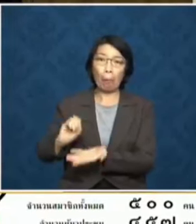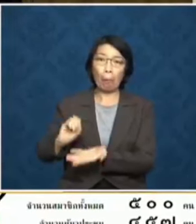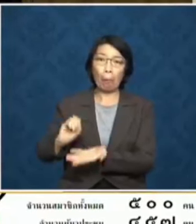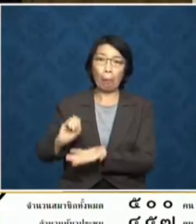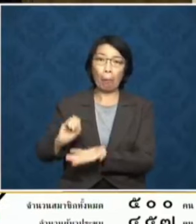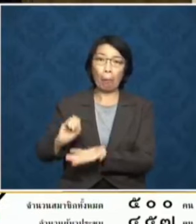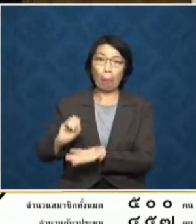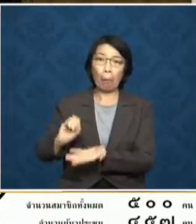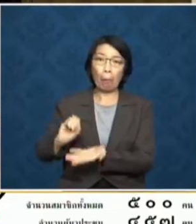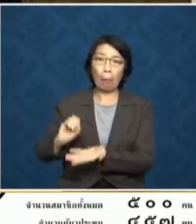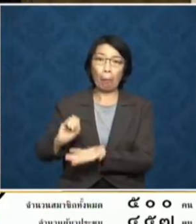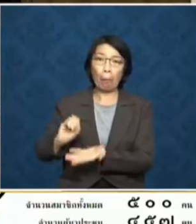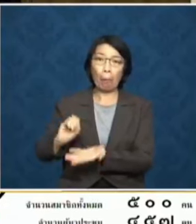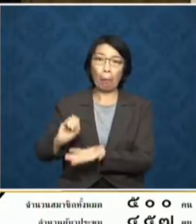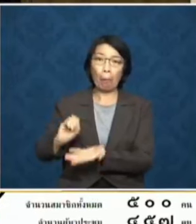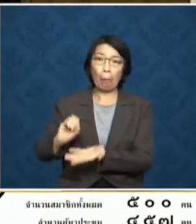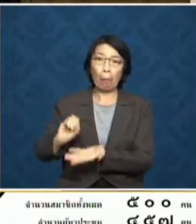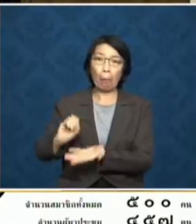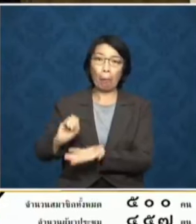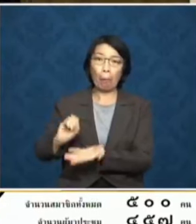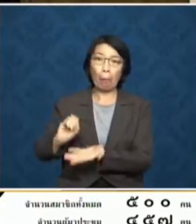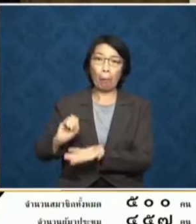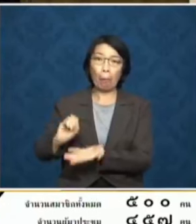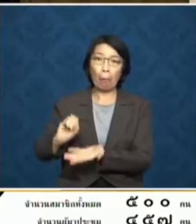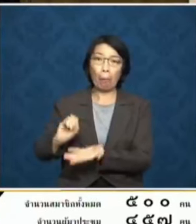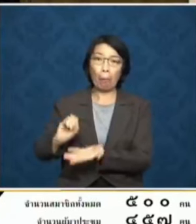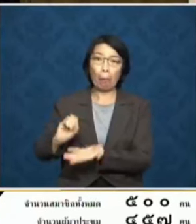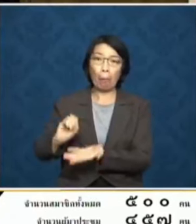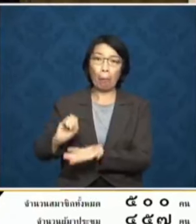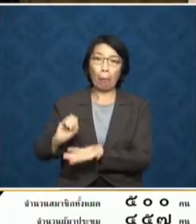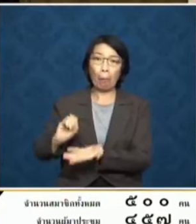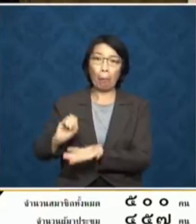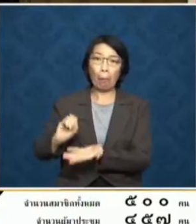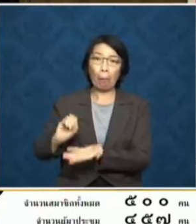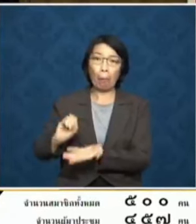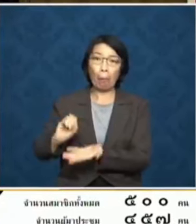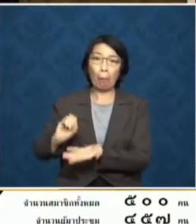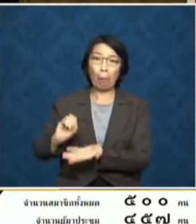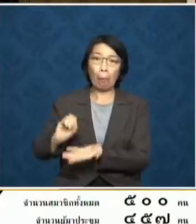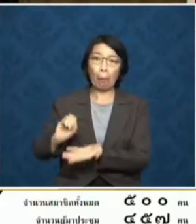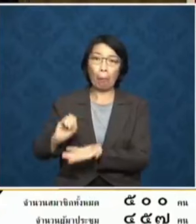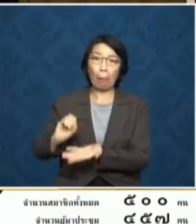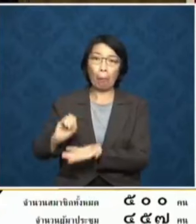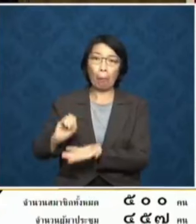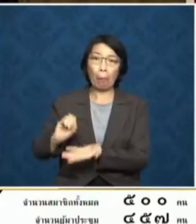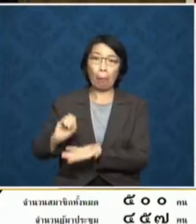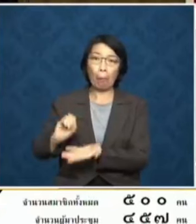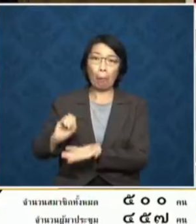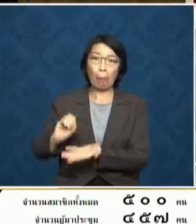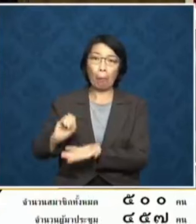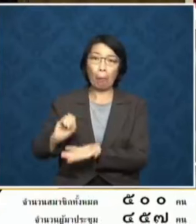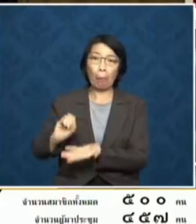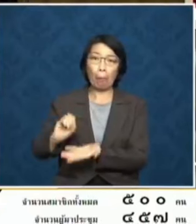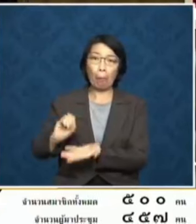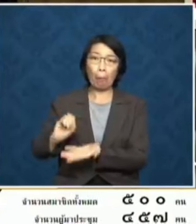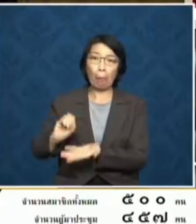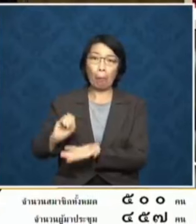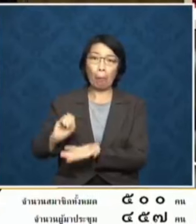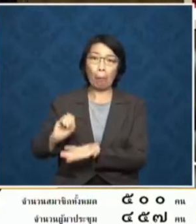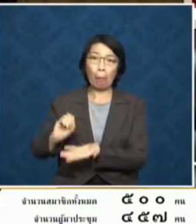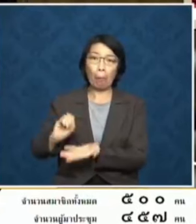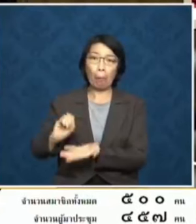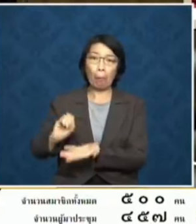มีการปันรายได้หรือจ่ายค่าเช่าให้กับกรมธนารักษ์ในอัตราเท่าไหร่สมเหตุสมผลหรือไม่แพงกว่าค่าเช่าที่ชาวบ้าน